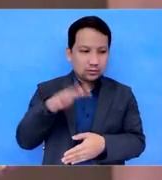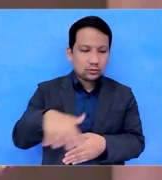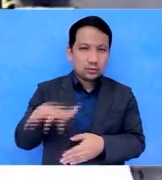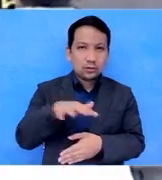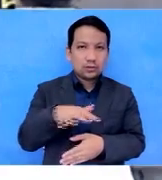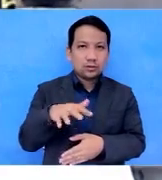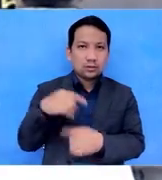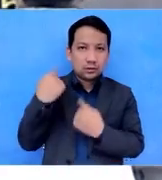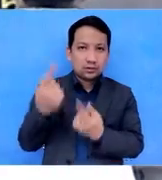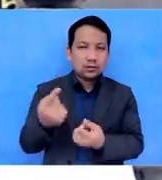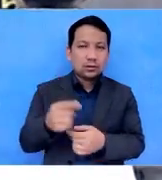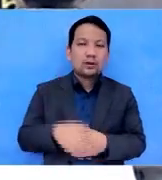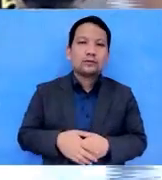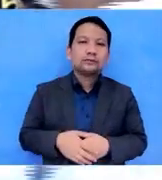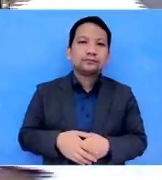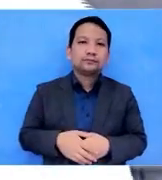hangganan.